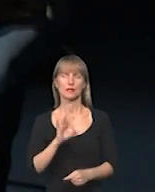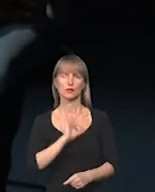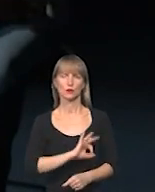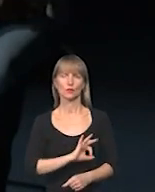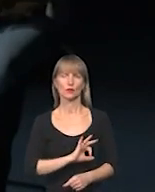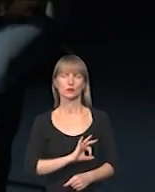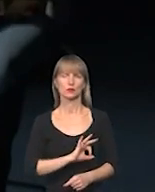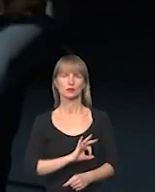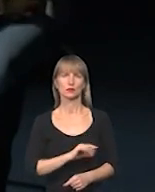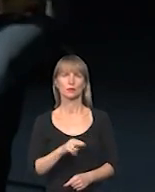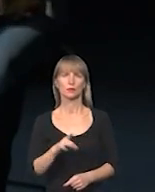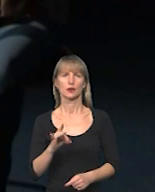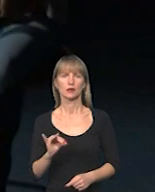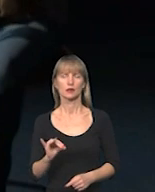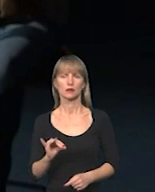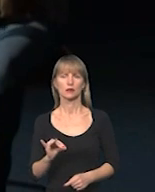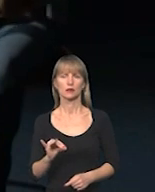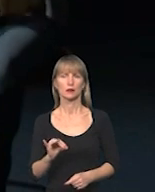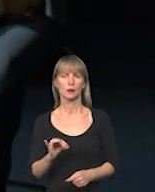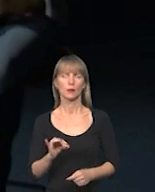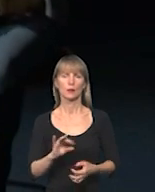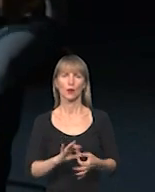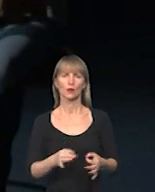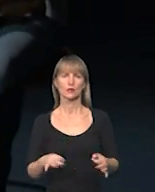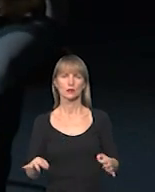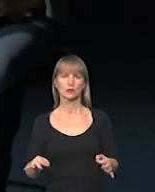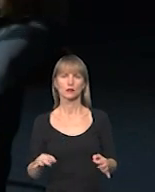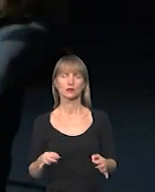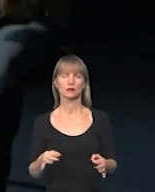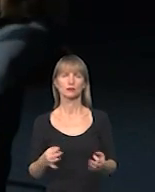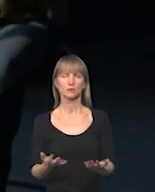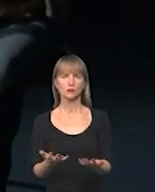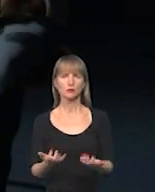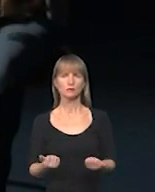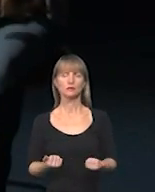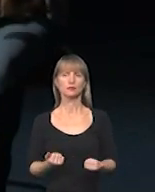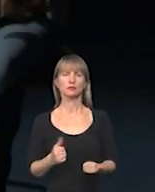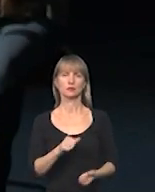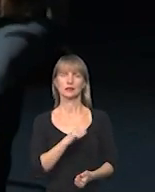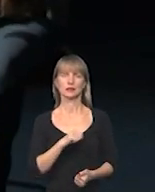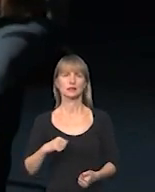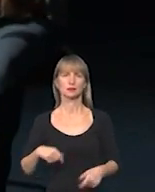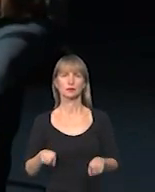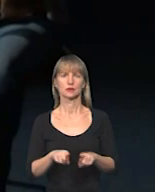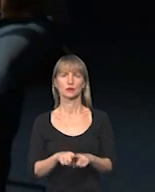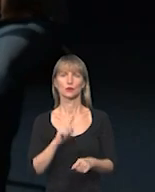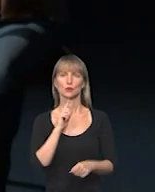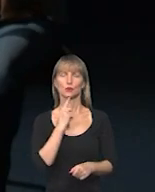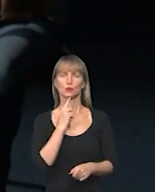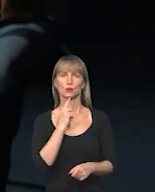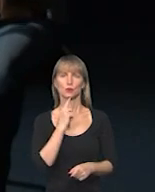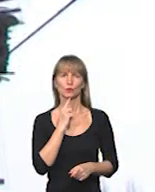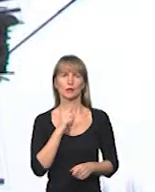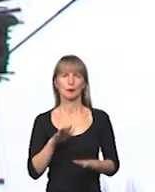реалізувати при процесі дістатися найсамих таких труднодоступних